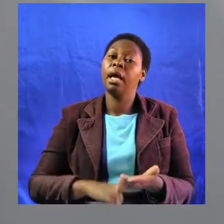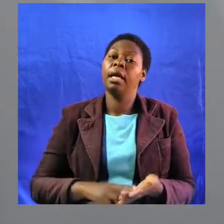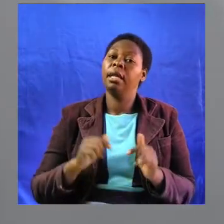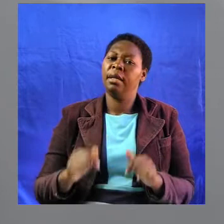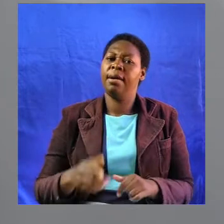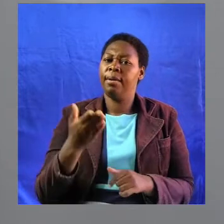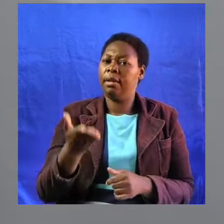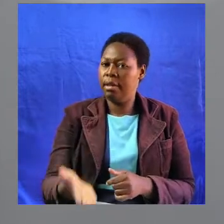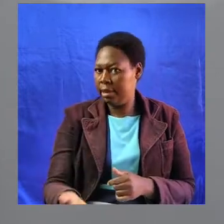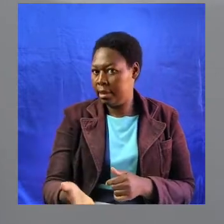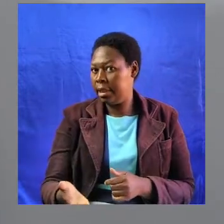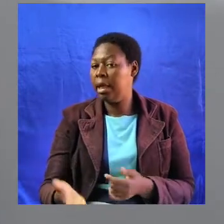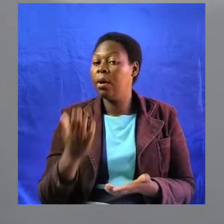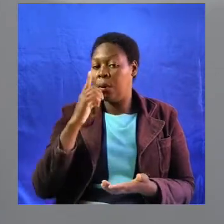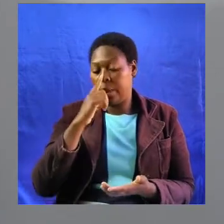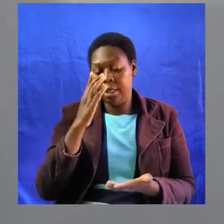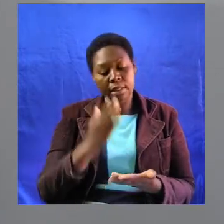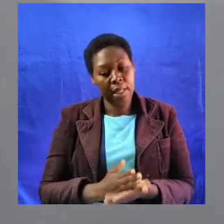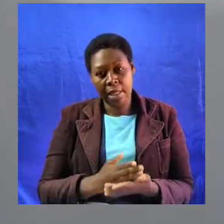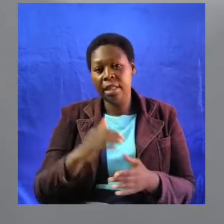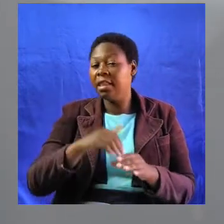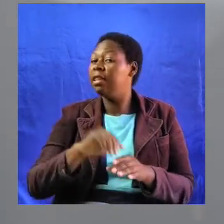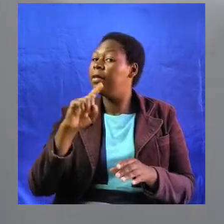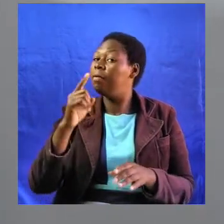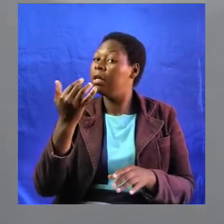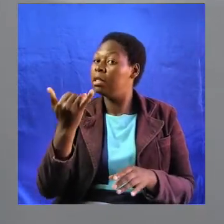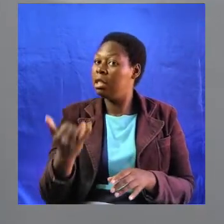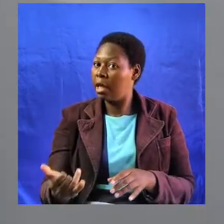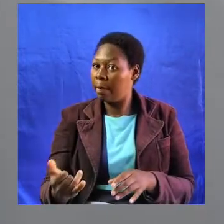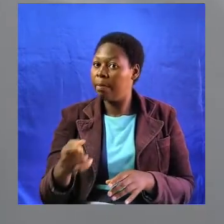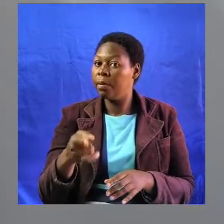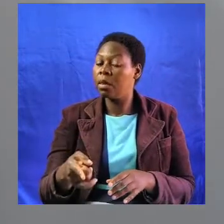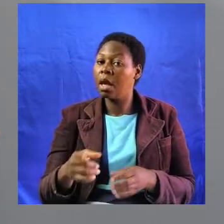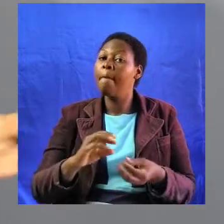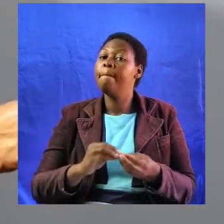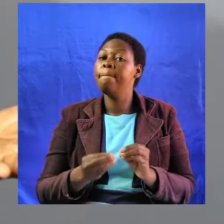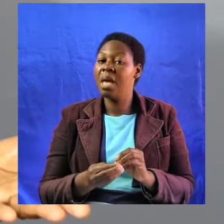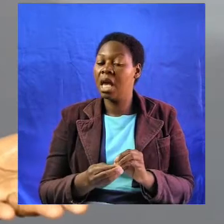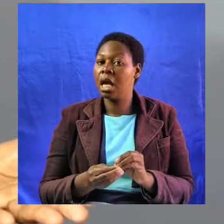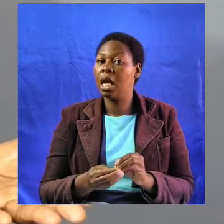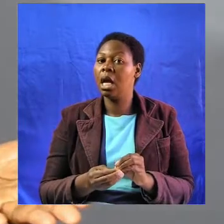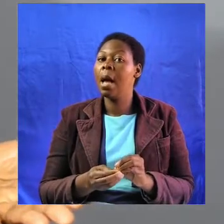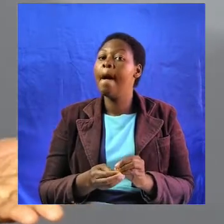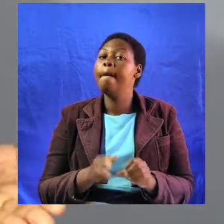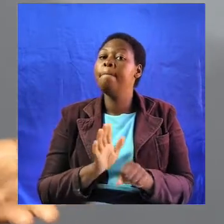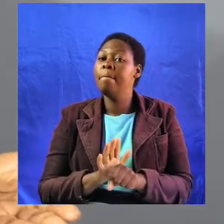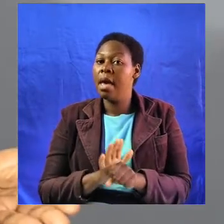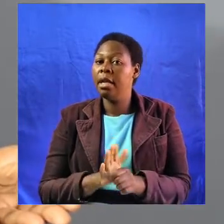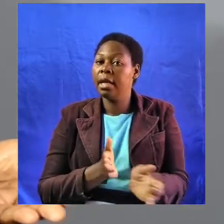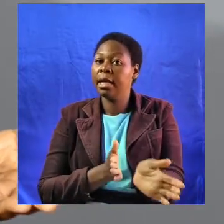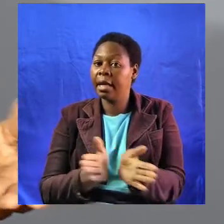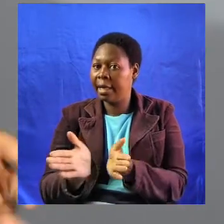Arikunzi achangotanga kutonga gore raka achangopinda pachigaro. Akagadzira vatingati ma governor